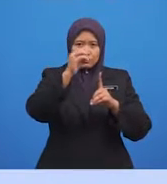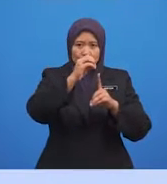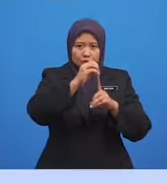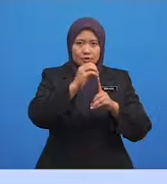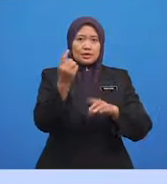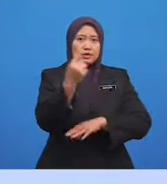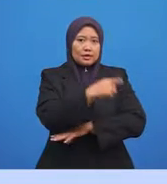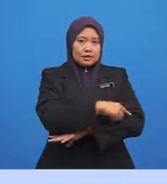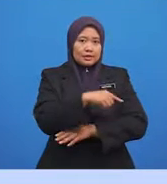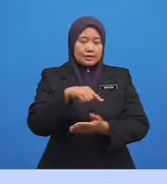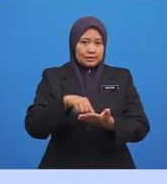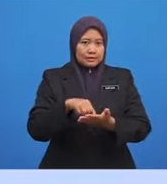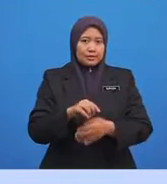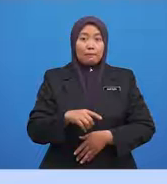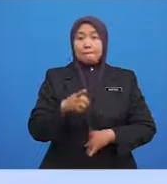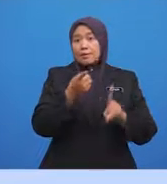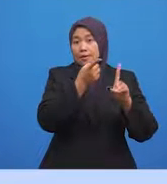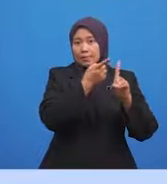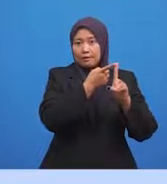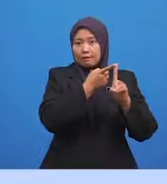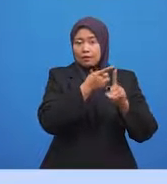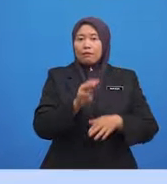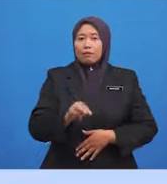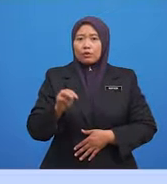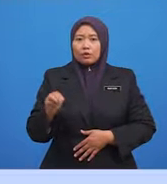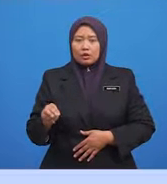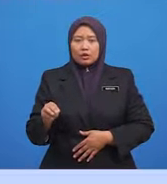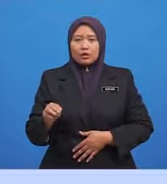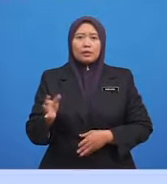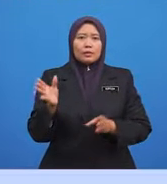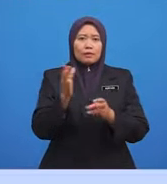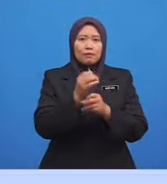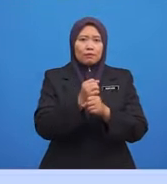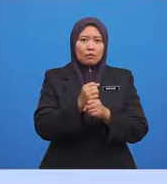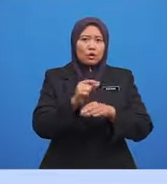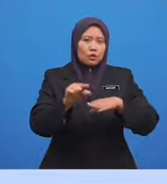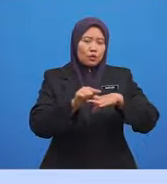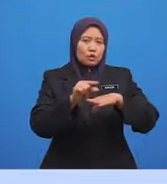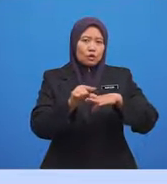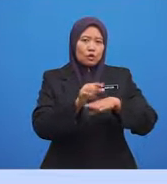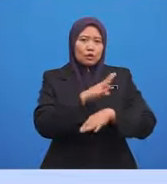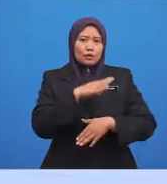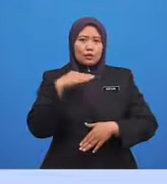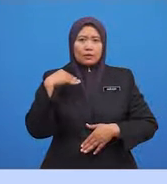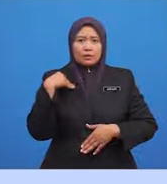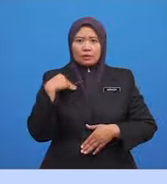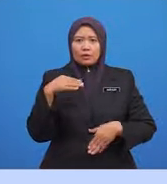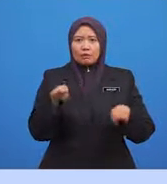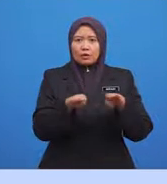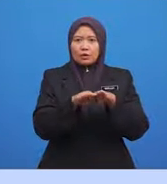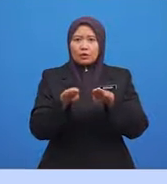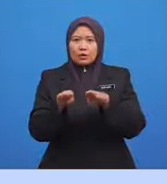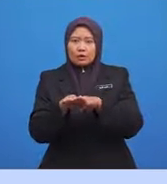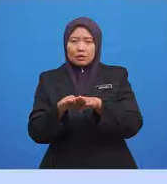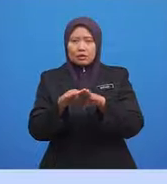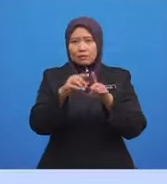ini. Pertama, murid-murid akan dapat menggunakan dan memperbagaikan